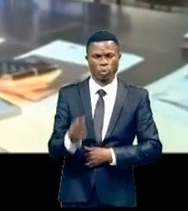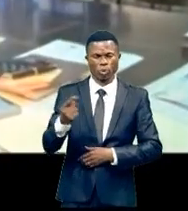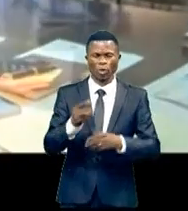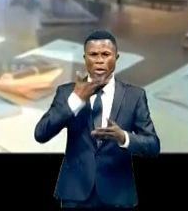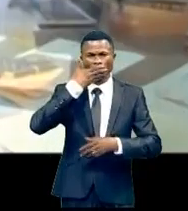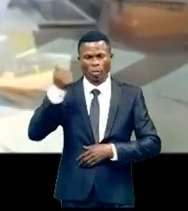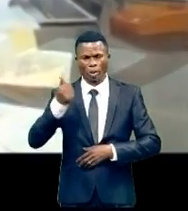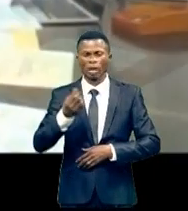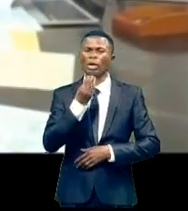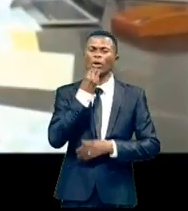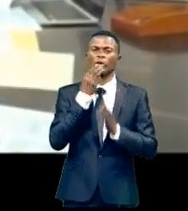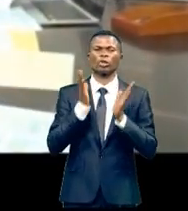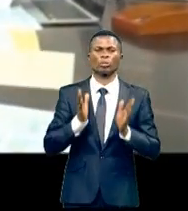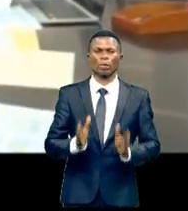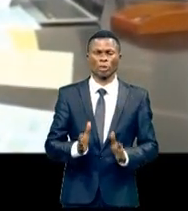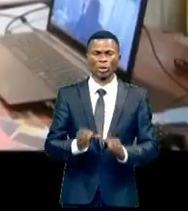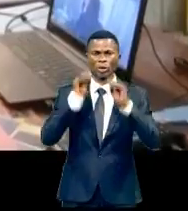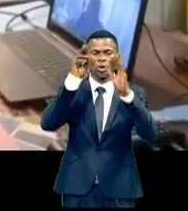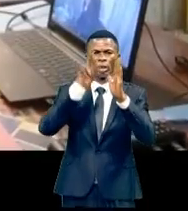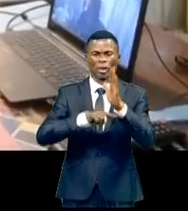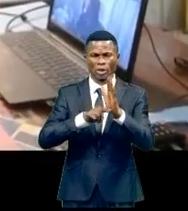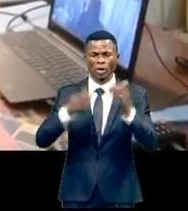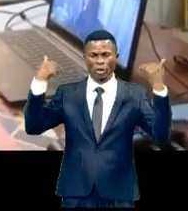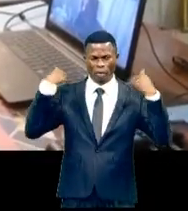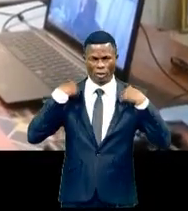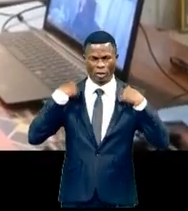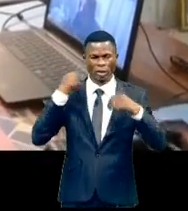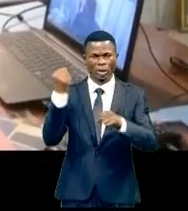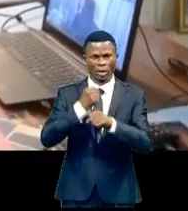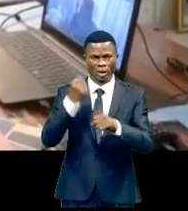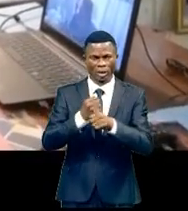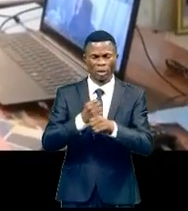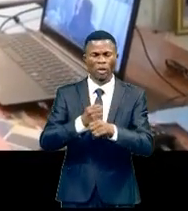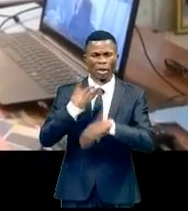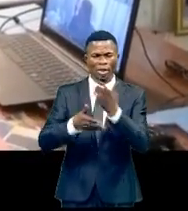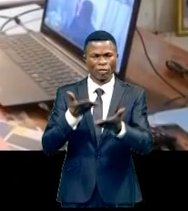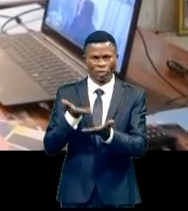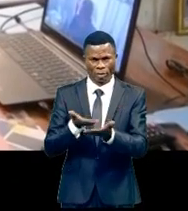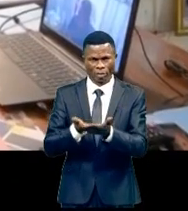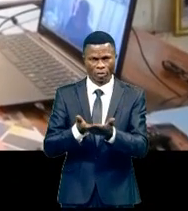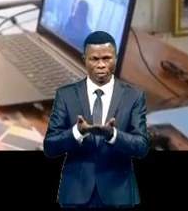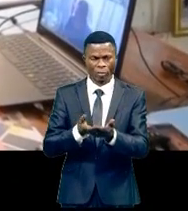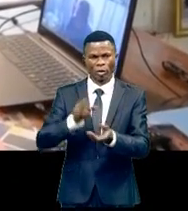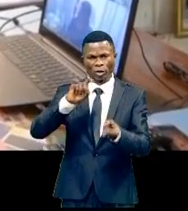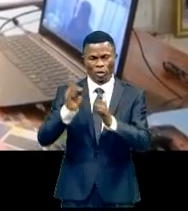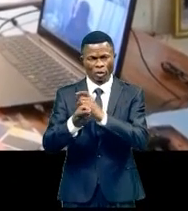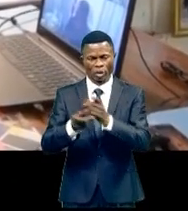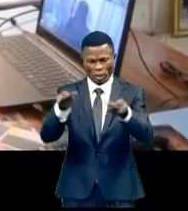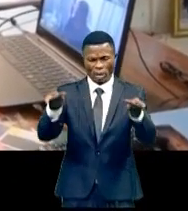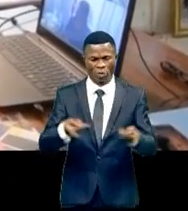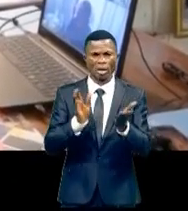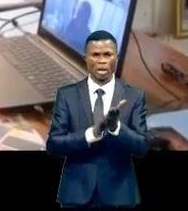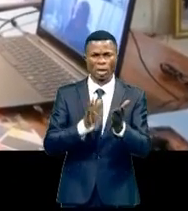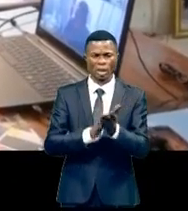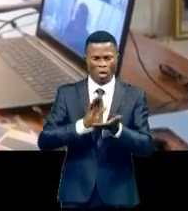améliorée des inspecteurs, enseignants et gestionnaires pour le meilleur exercice de leurs fonctions. L'assainissement de l'environnement scolaire